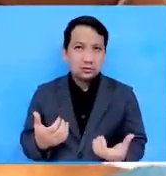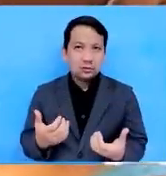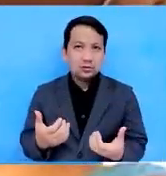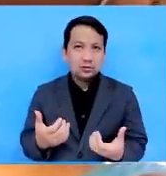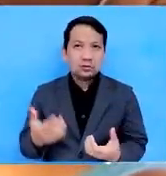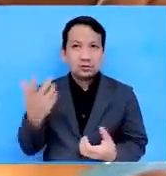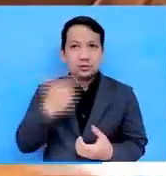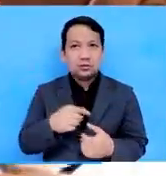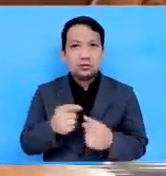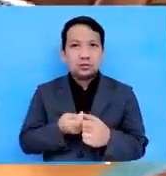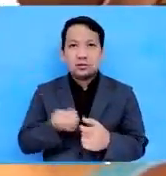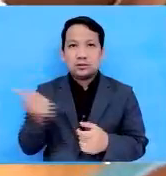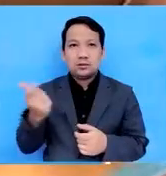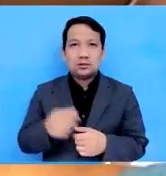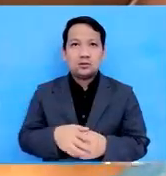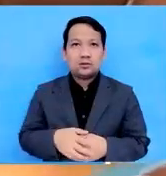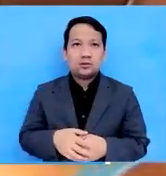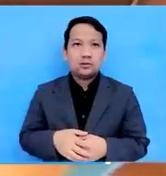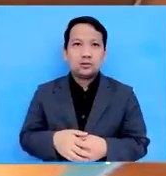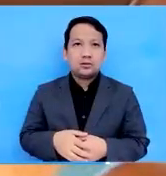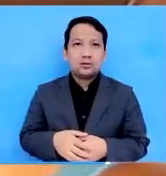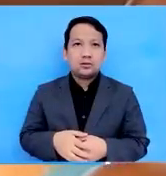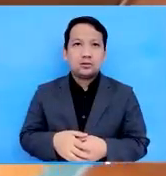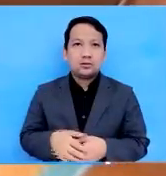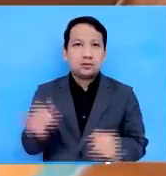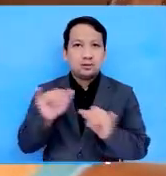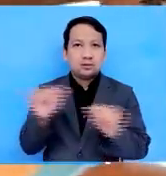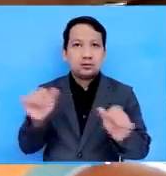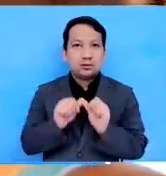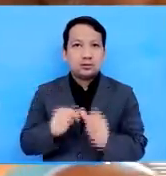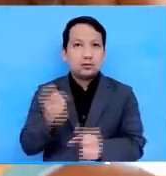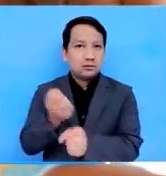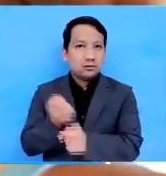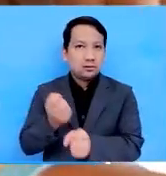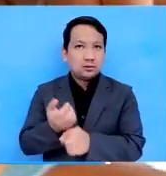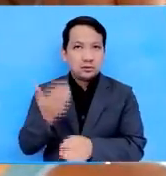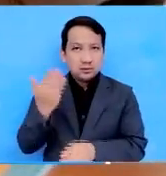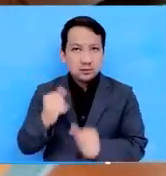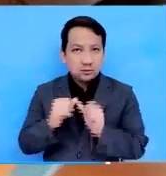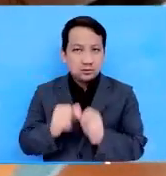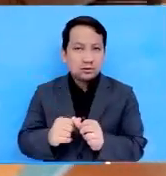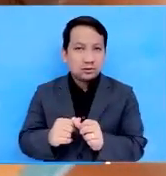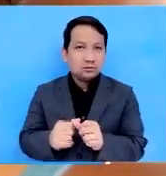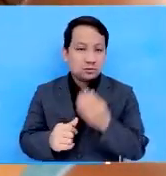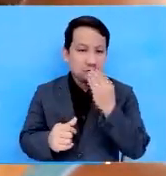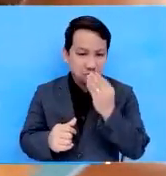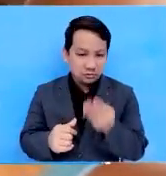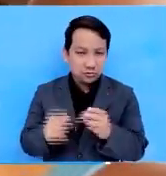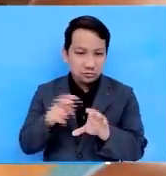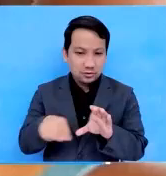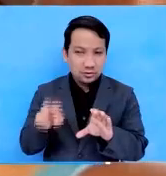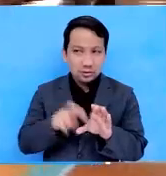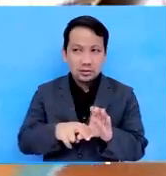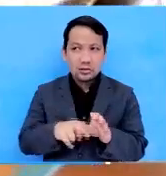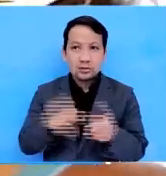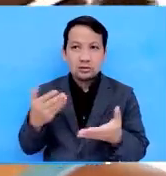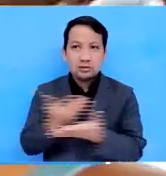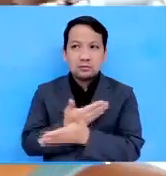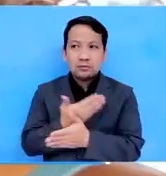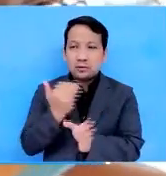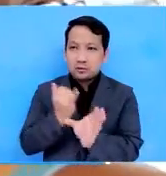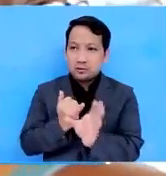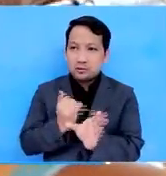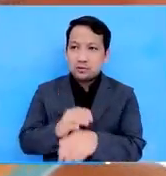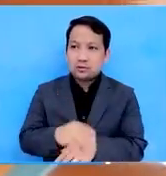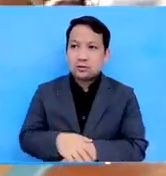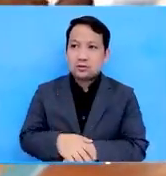wala nang phase out. Kasi pare-paras naman tayong mahirapan. Unang-una po, ang konti nung bagong jeep. Kulang na